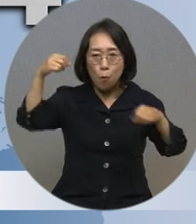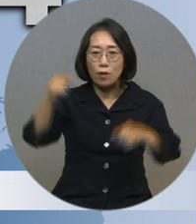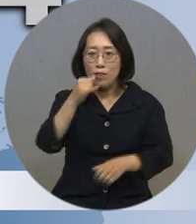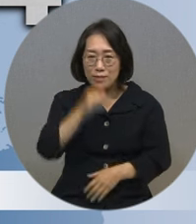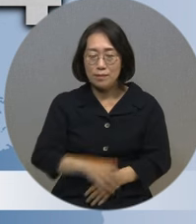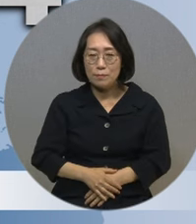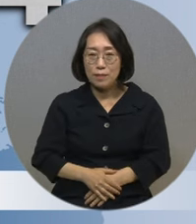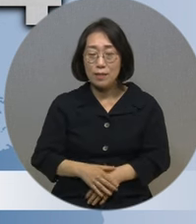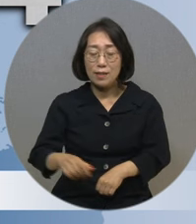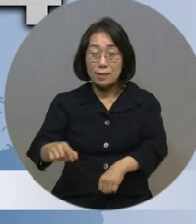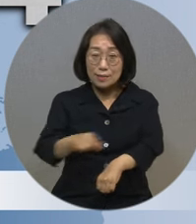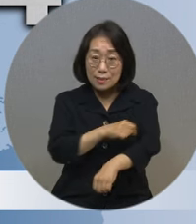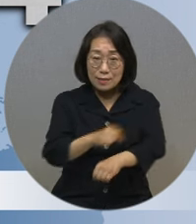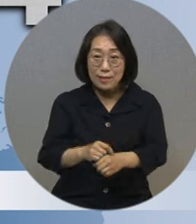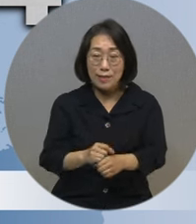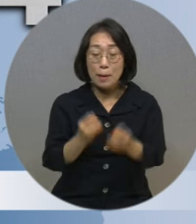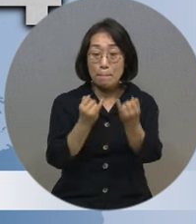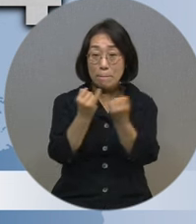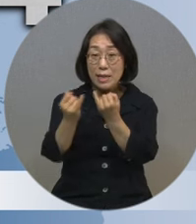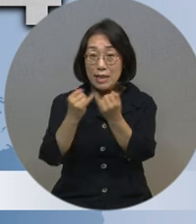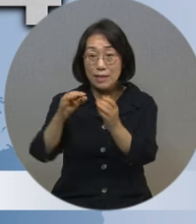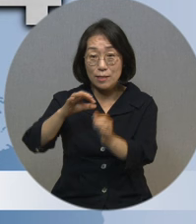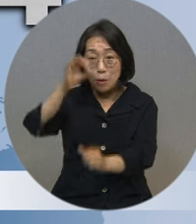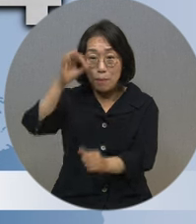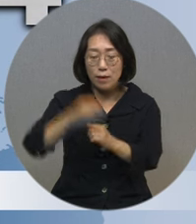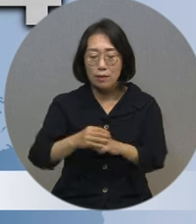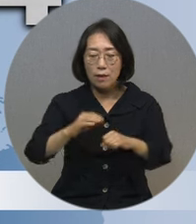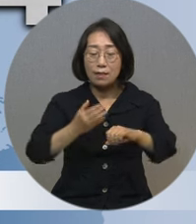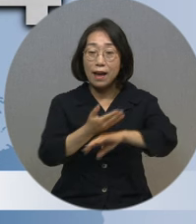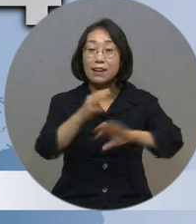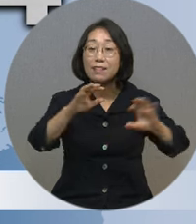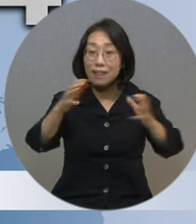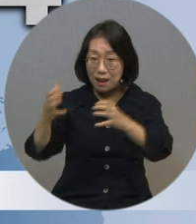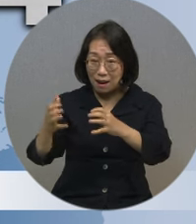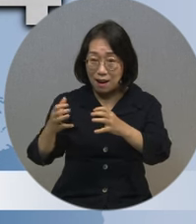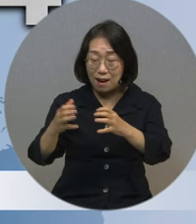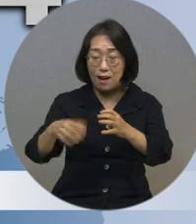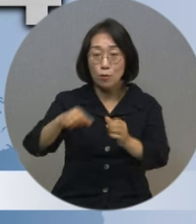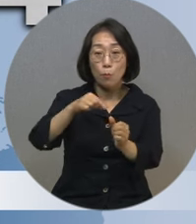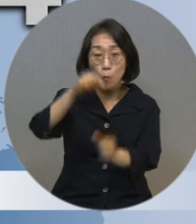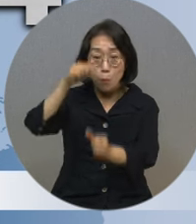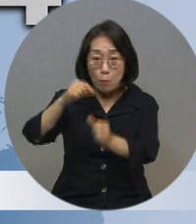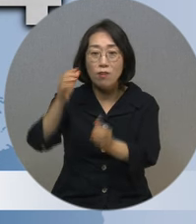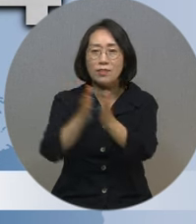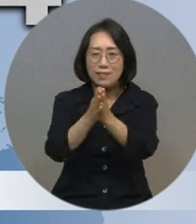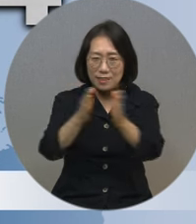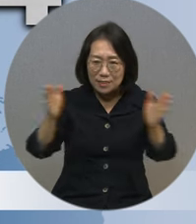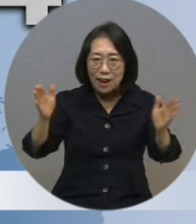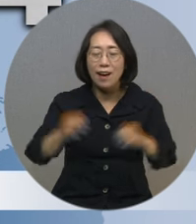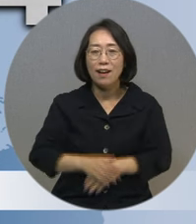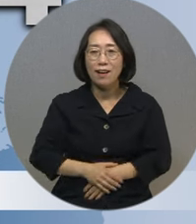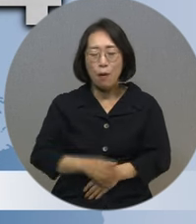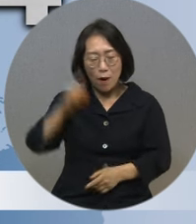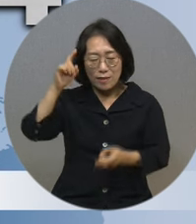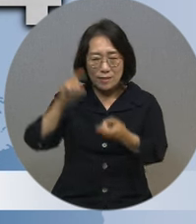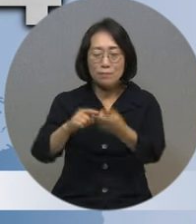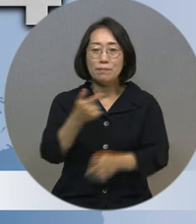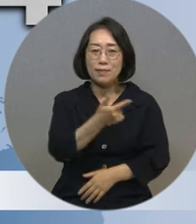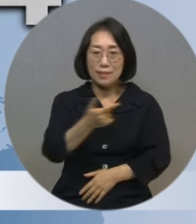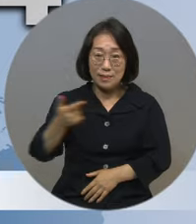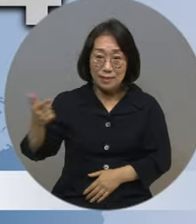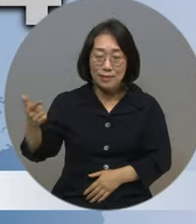올해는 춘향제의 하이라이트 춘향 선발대회가 해외로 확대되어 글로벌 축제에 첫 발을 내딛으며 관심이 집중되고